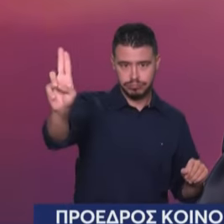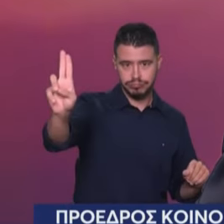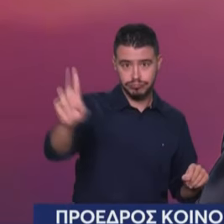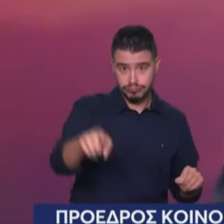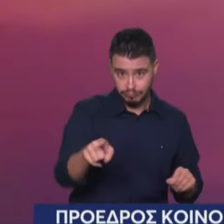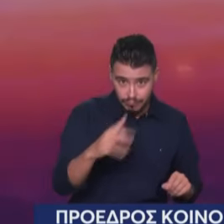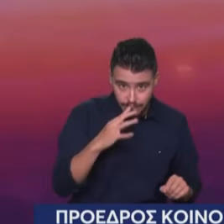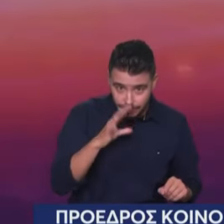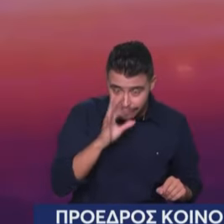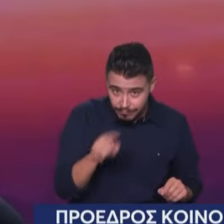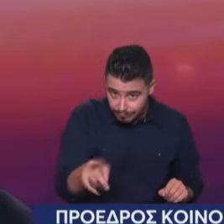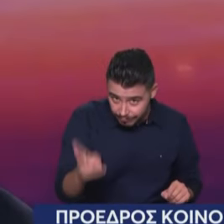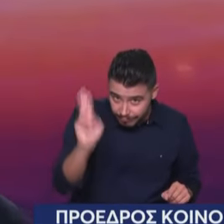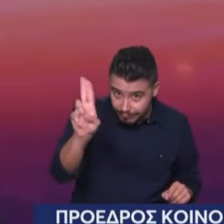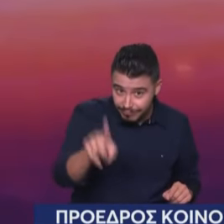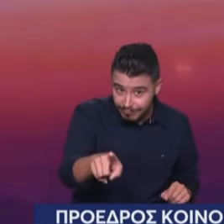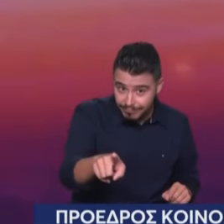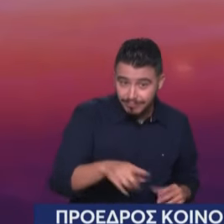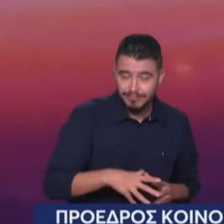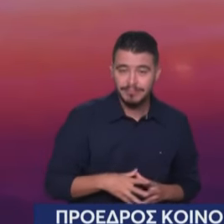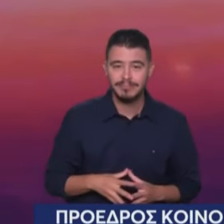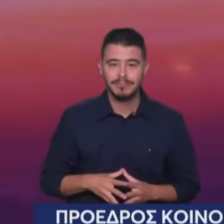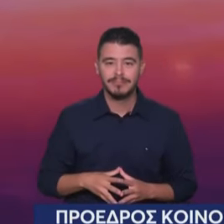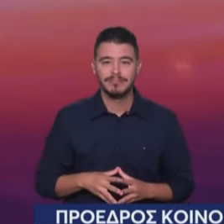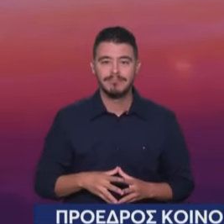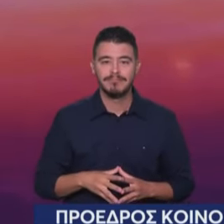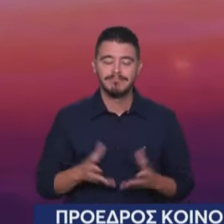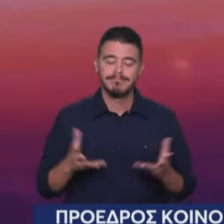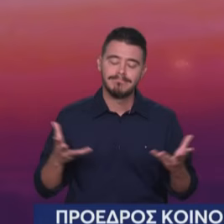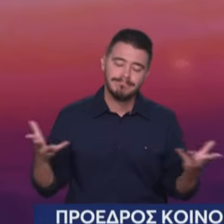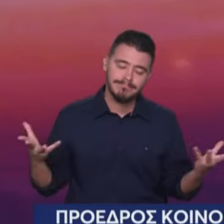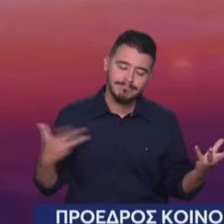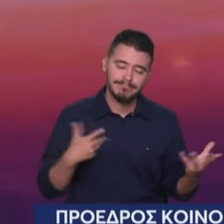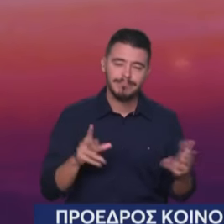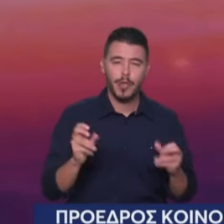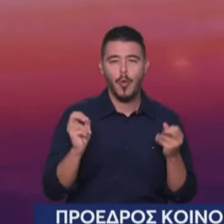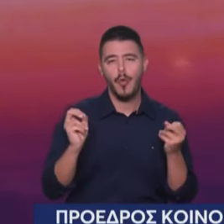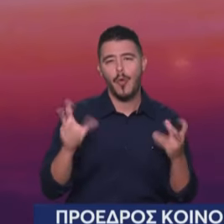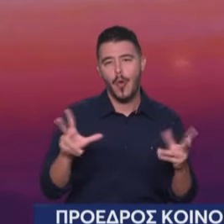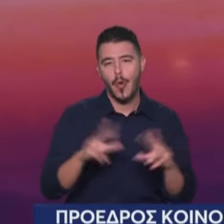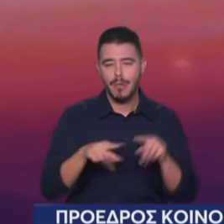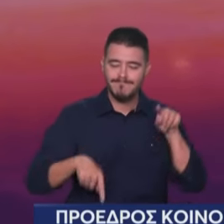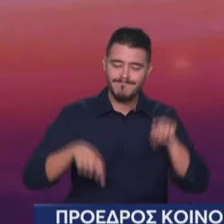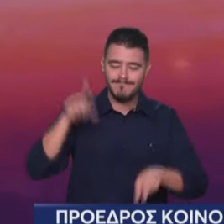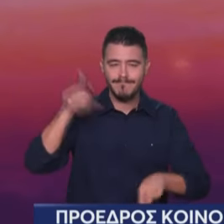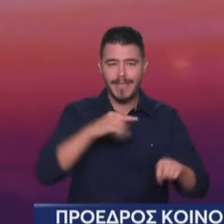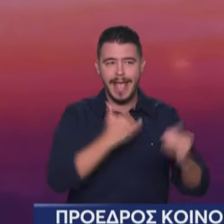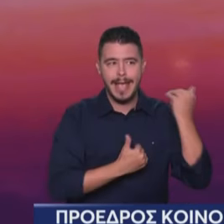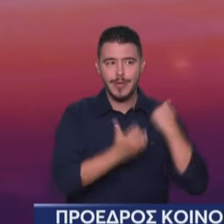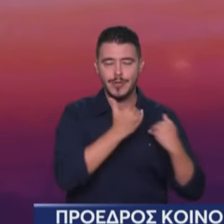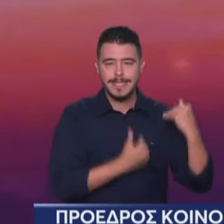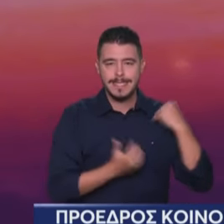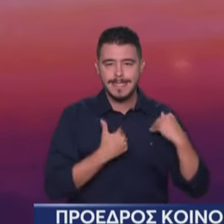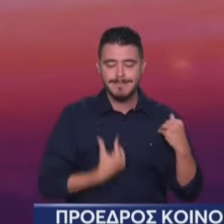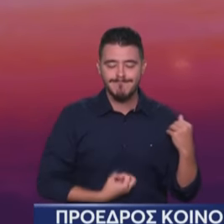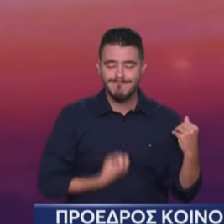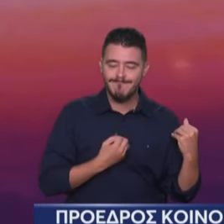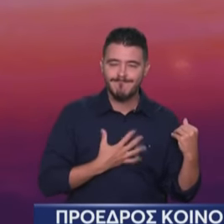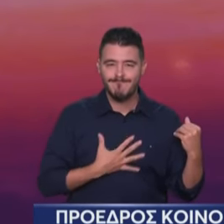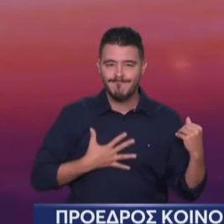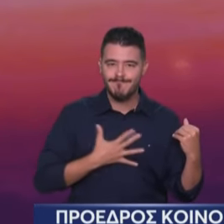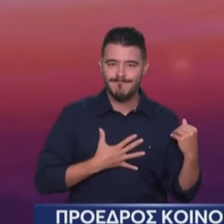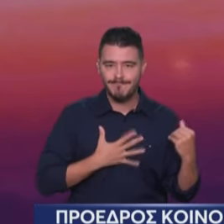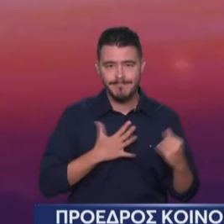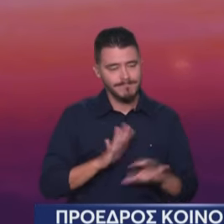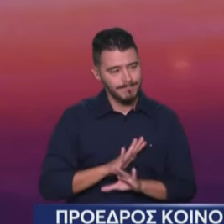εμένα. Τι λέτε. Δεν είστε κακοπροαίρετος, αλλά οφείλετε να μου κάνετε τις κακοπροαίρετες ερωτήσεις που κυκλοφορούν. Έχω δείξει, νομίζω,